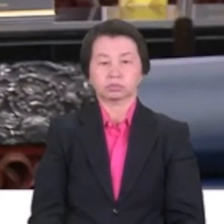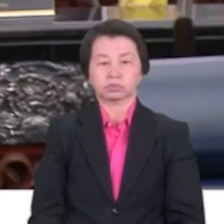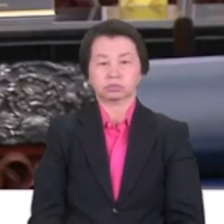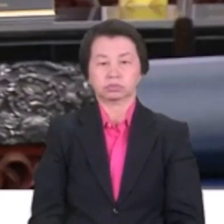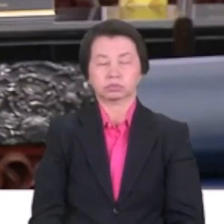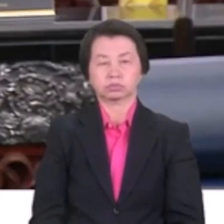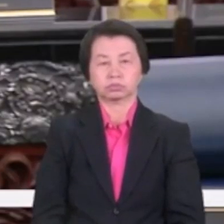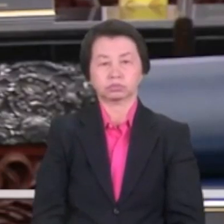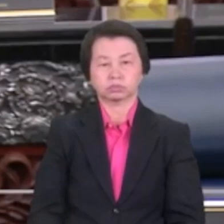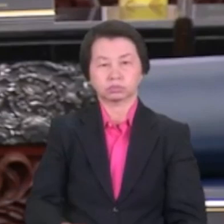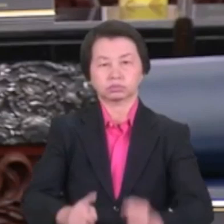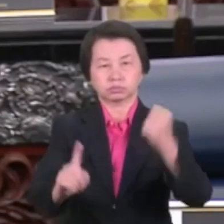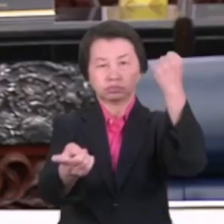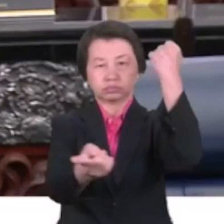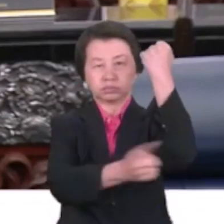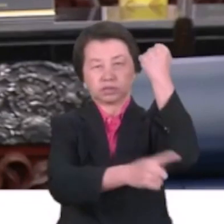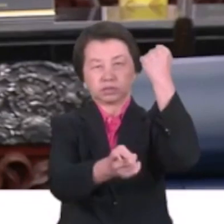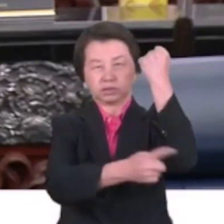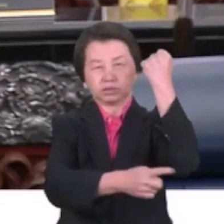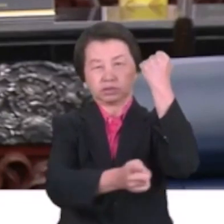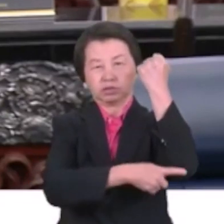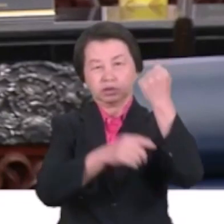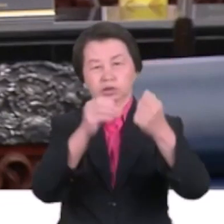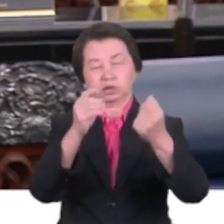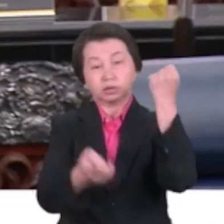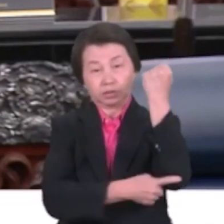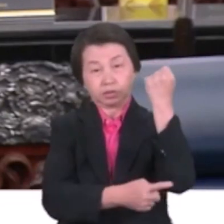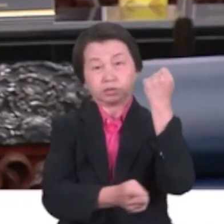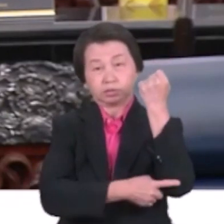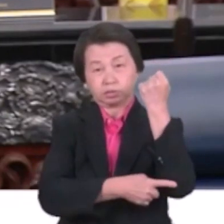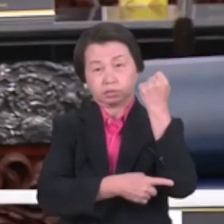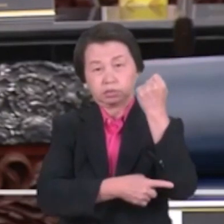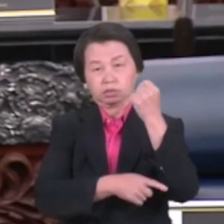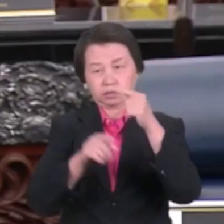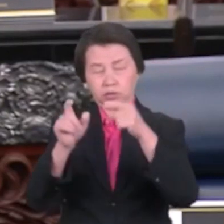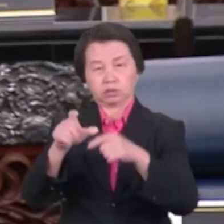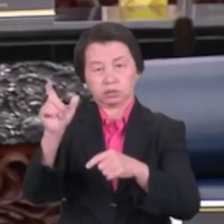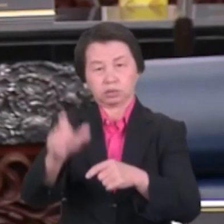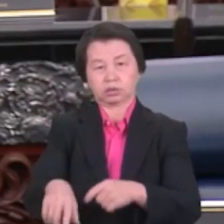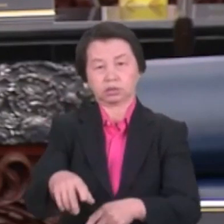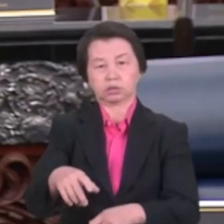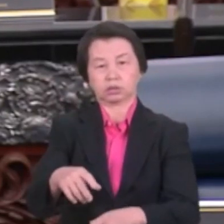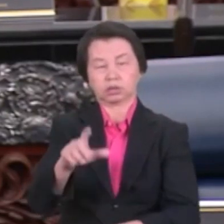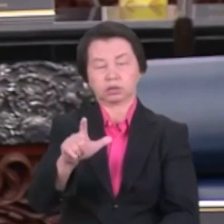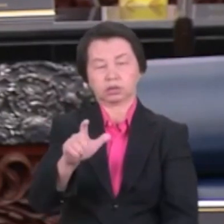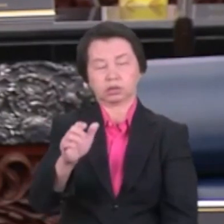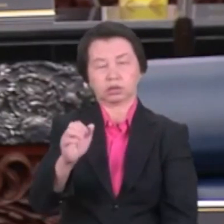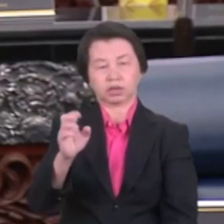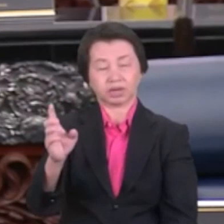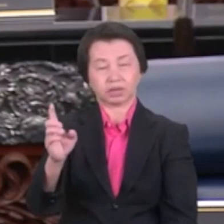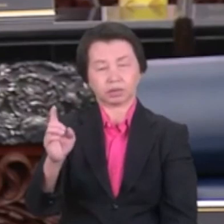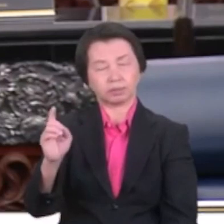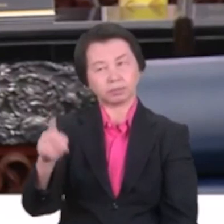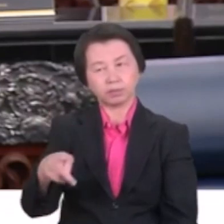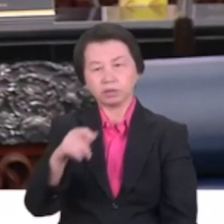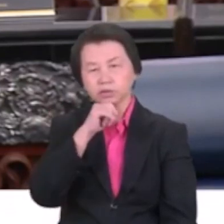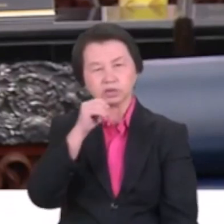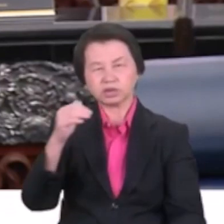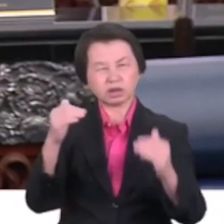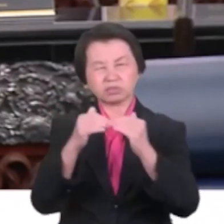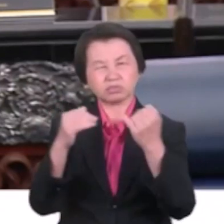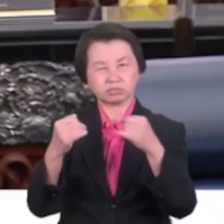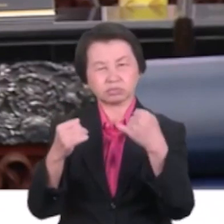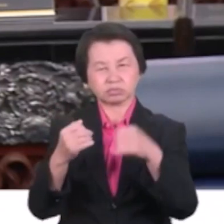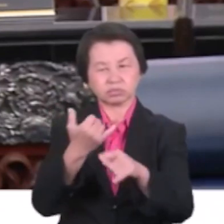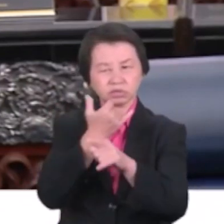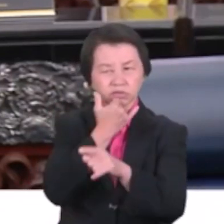Memandangkan bahawa denda yang dikendalkan ataupun kompaun yang dikendalkan oleh JPTP setakat ini tidak seimbang